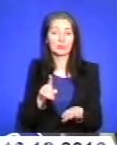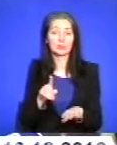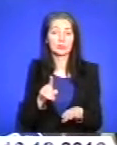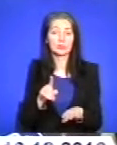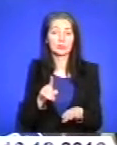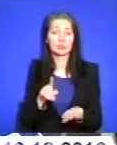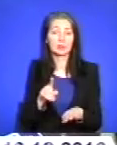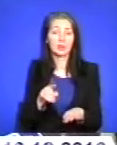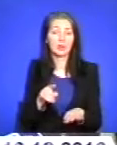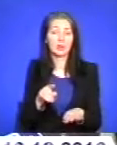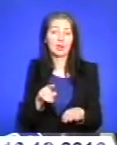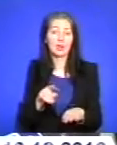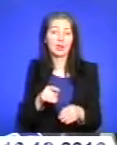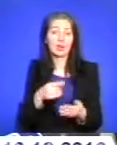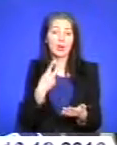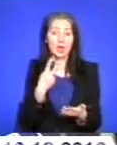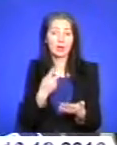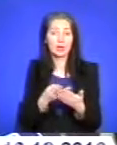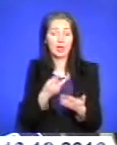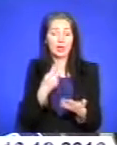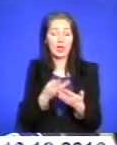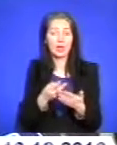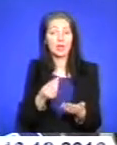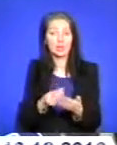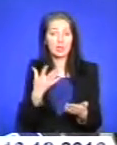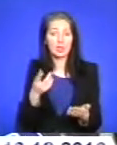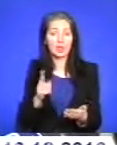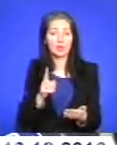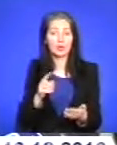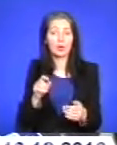щодо критеріїв оцінки і щодо